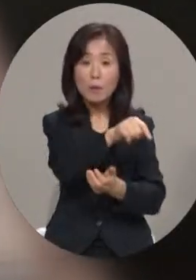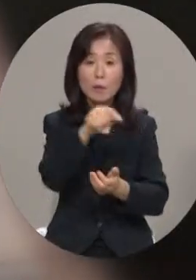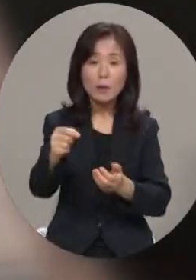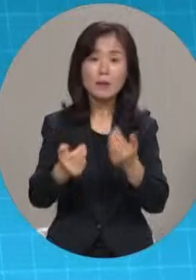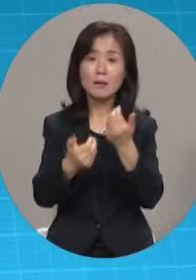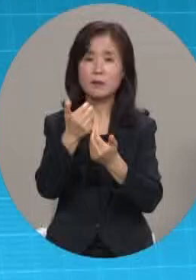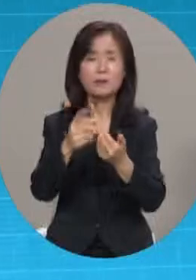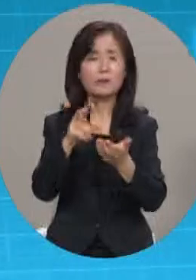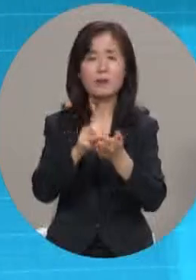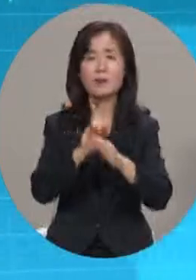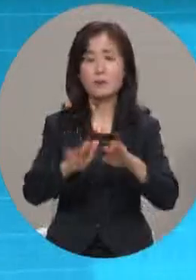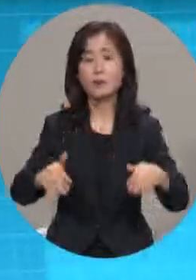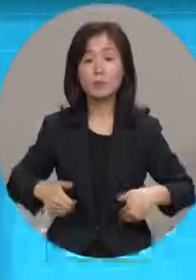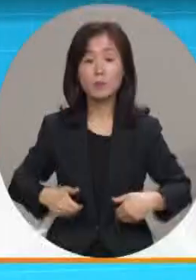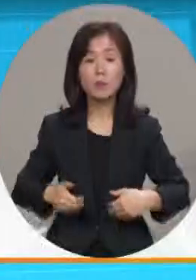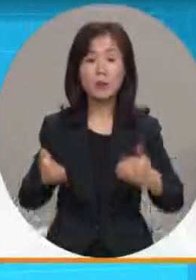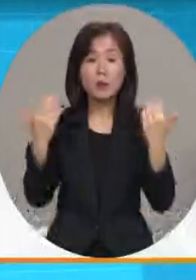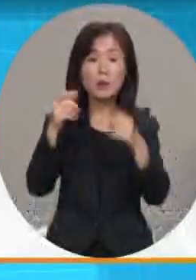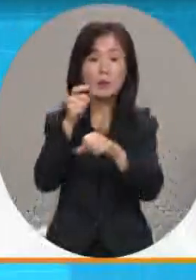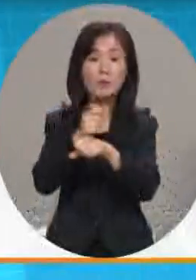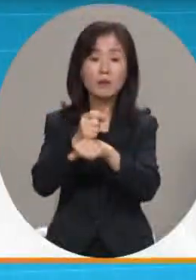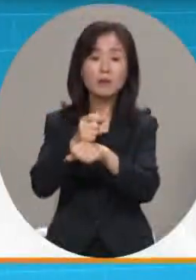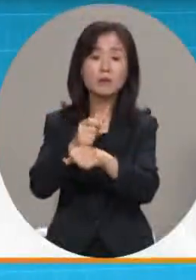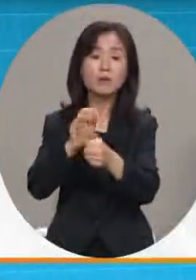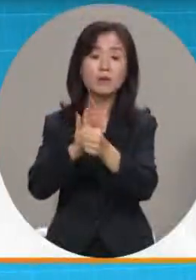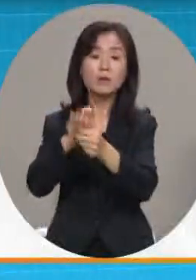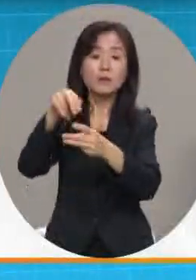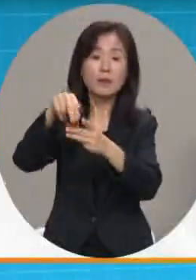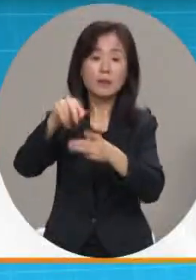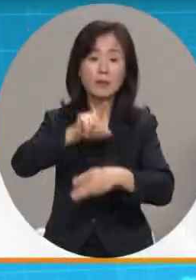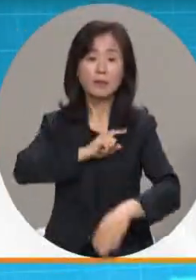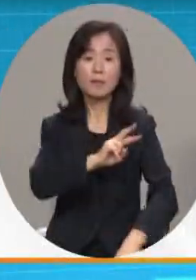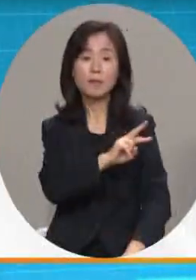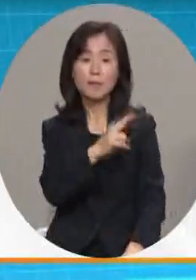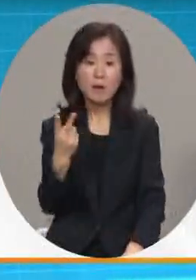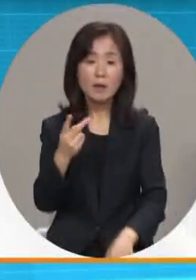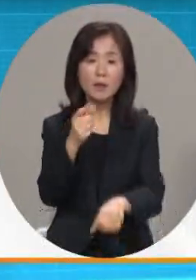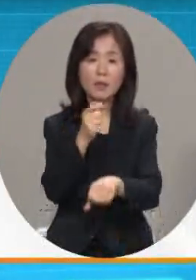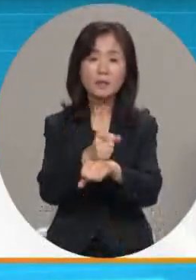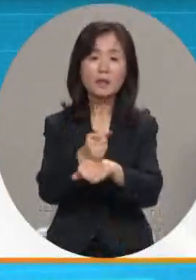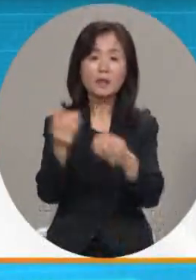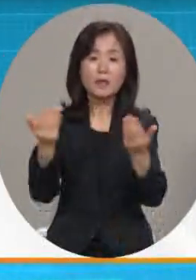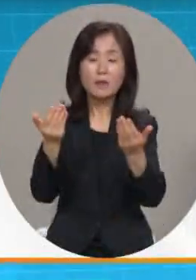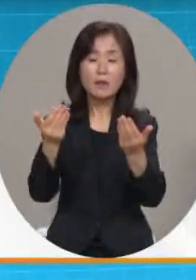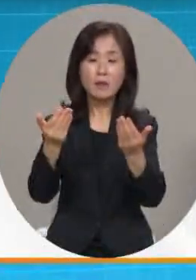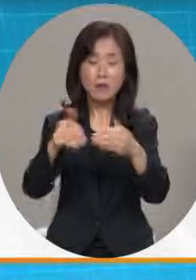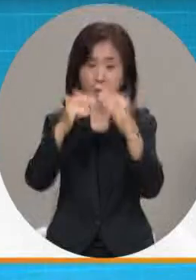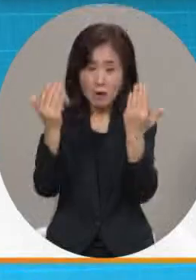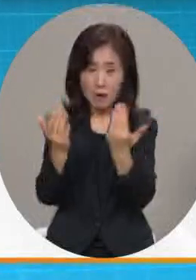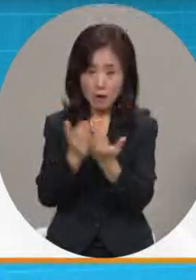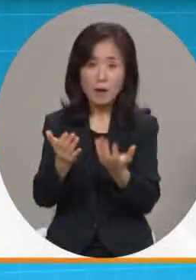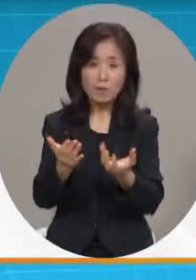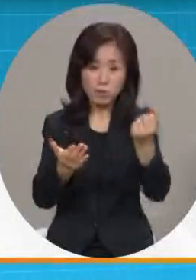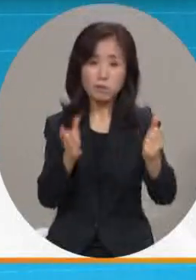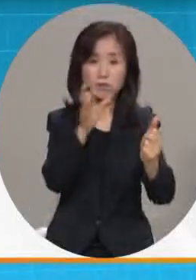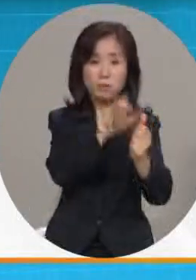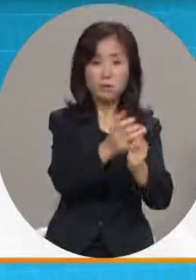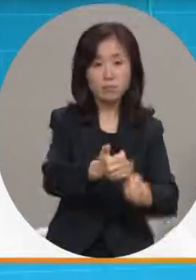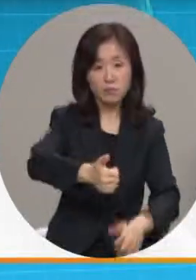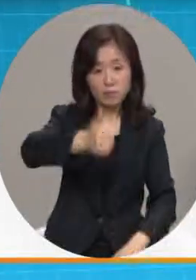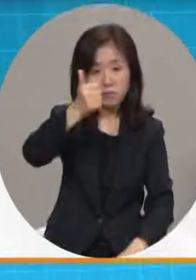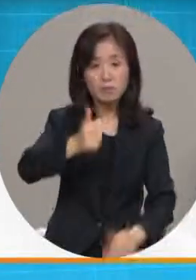숙제입니다 학교 행정실 지원 센터로 바꾸고 아예 행정실의 업무를 가져가라 차라리